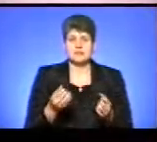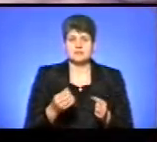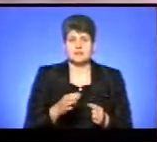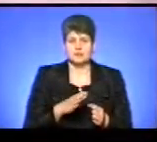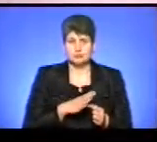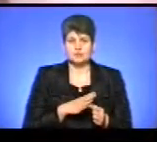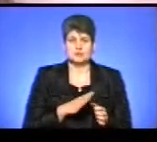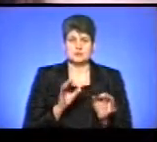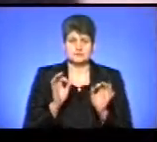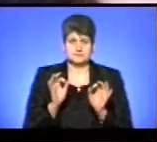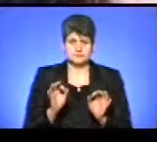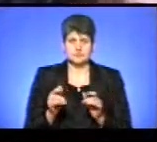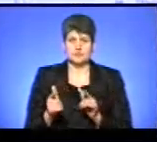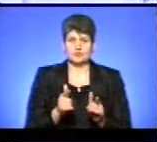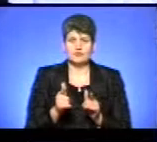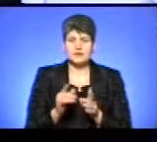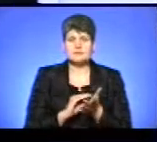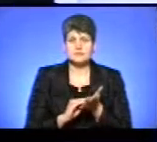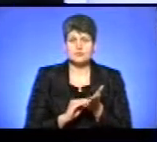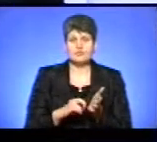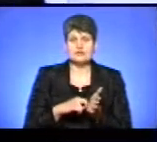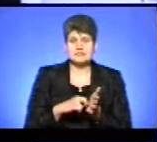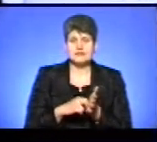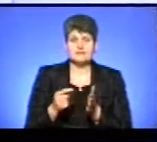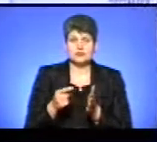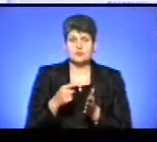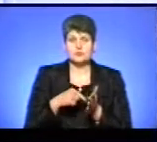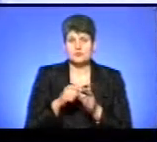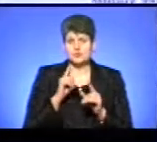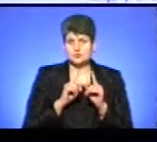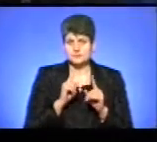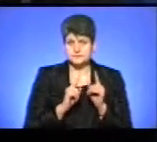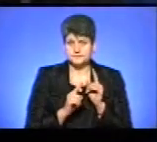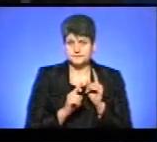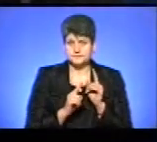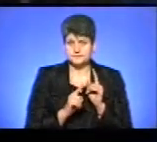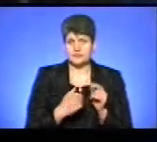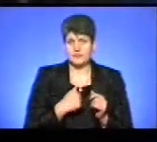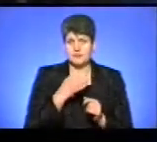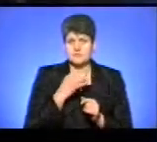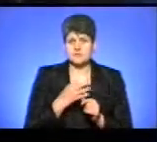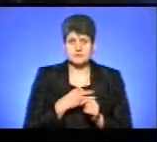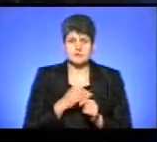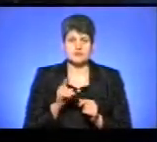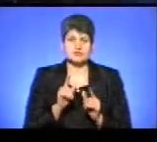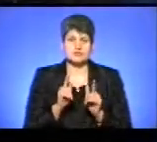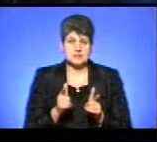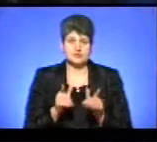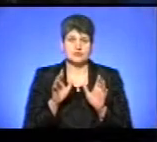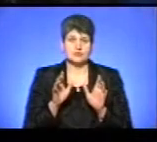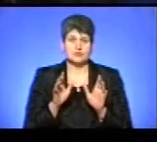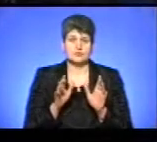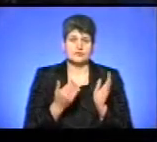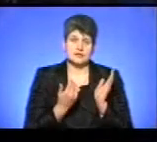відбувалася у правовому полі, підготували письмового листа до Тернопільської міської ради. Нам сказали, що згідно чинного,